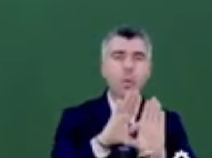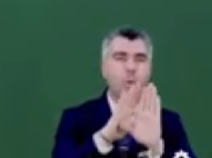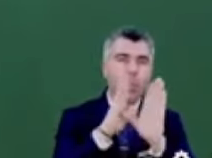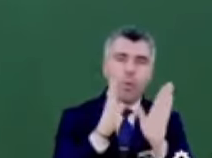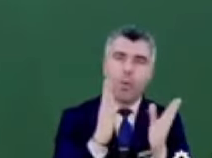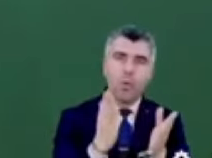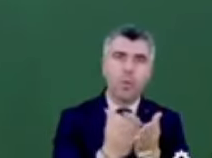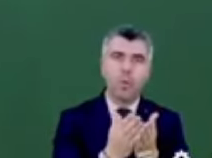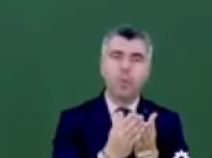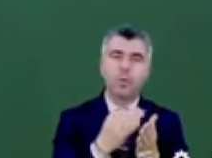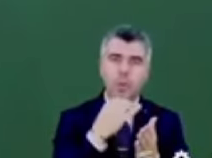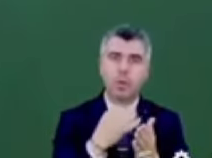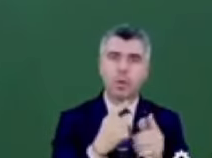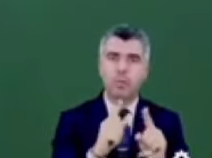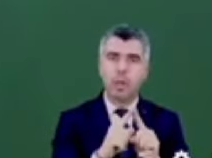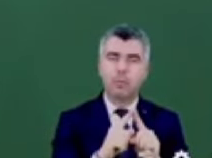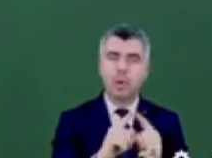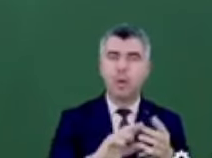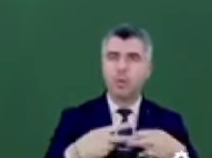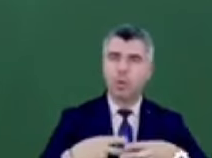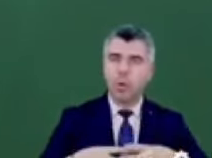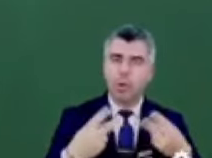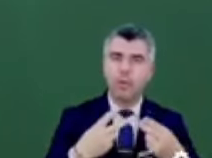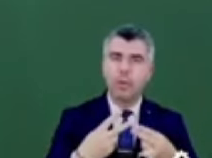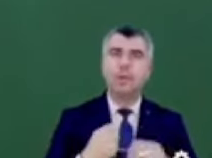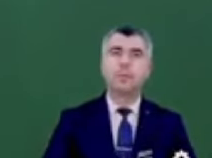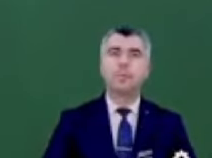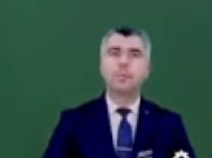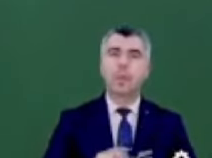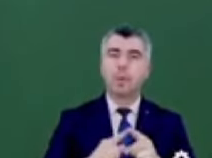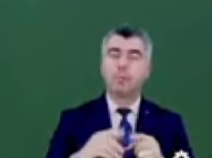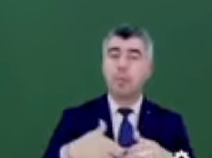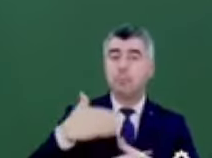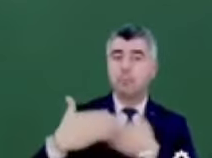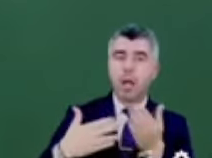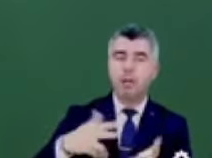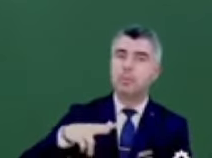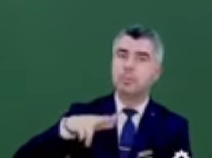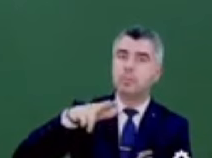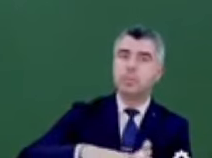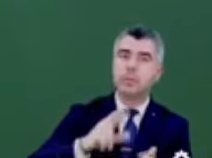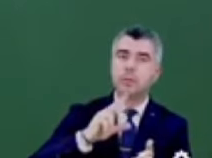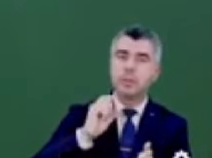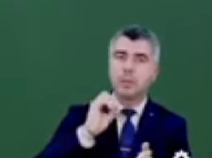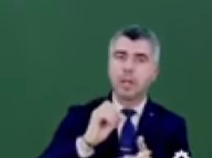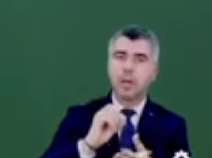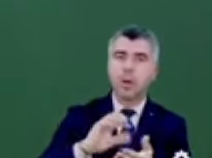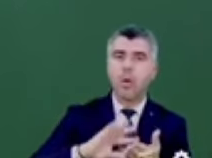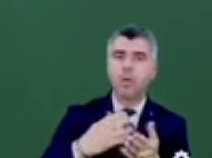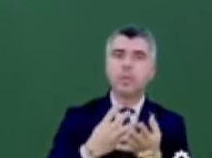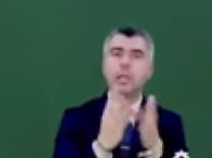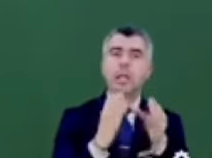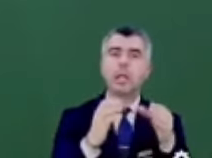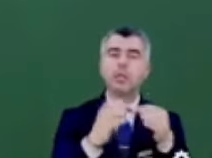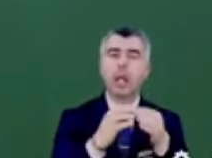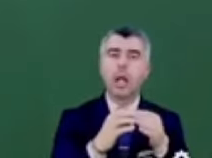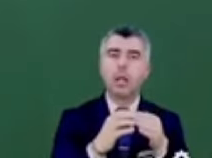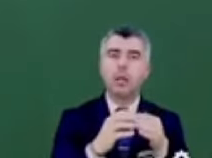التي يتم استعمالها في بلادنا لا يتم استعماله الا بعد ان تحضى بالمصادقه ديال اللجان العلميه